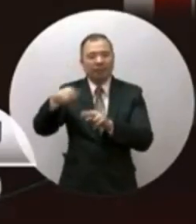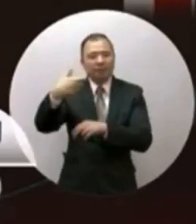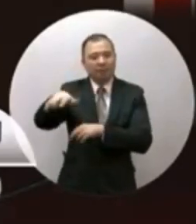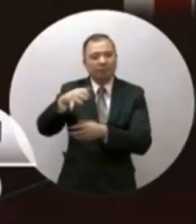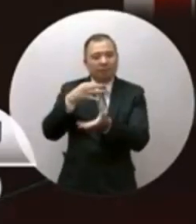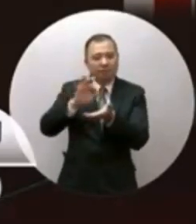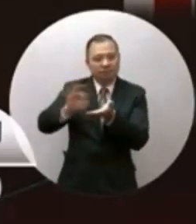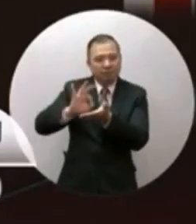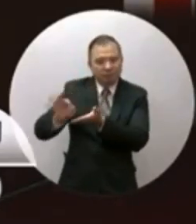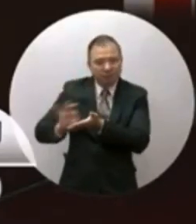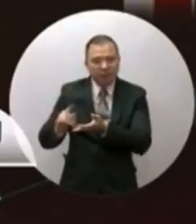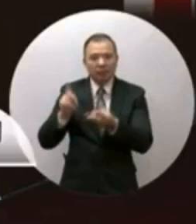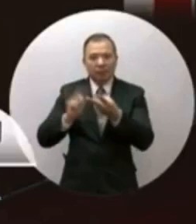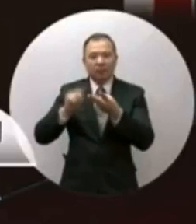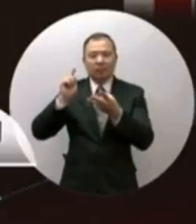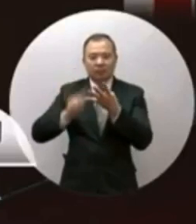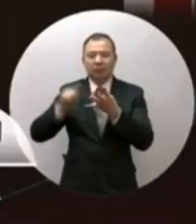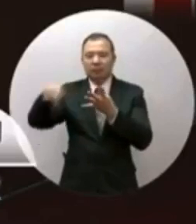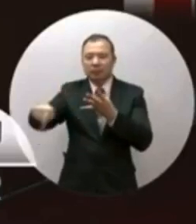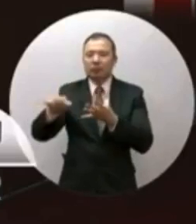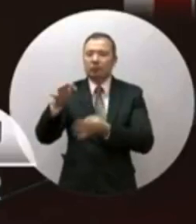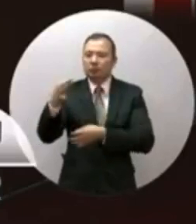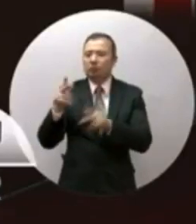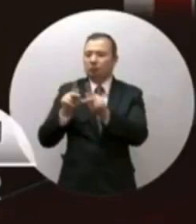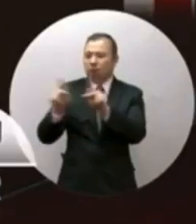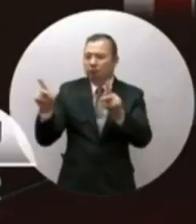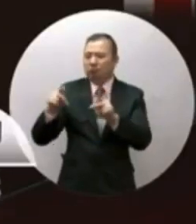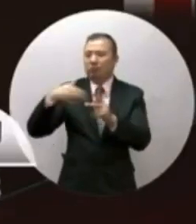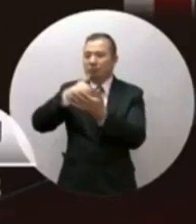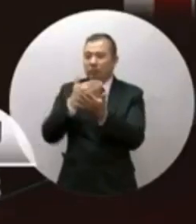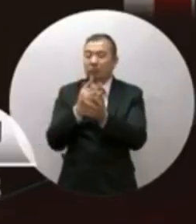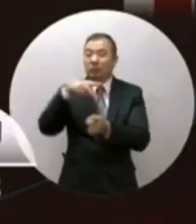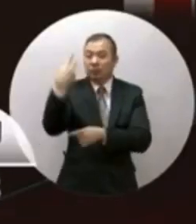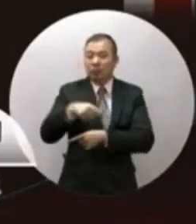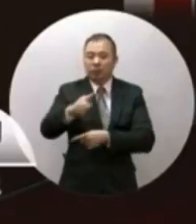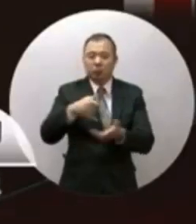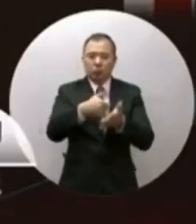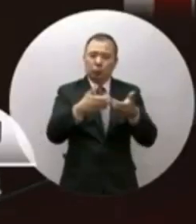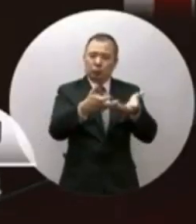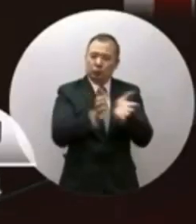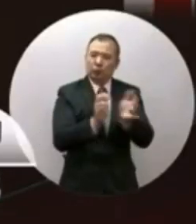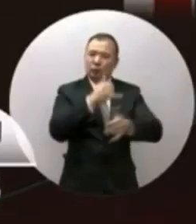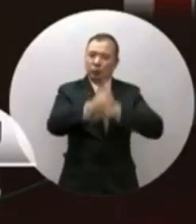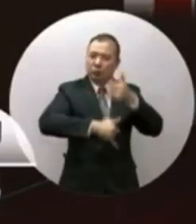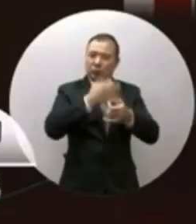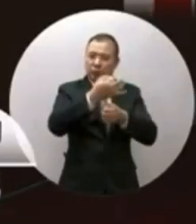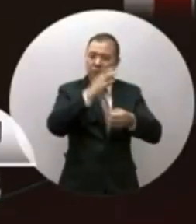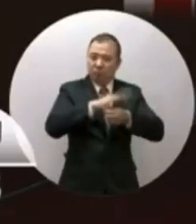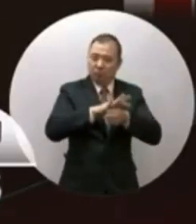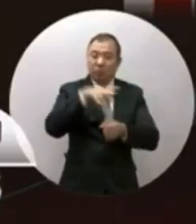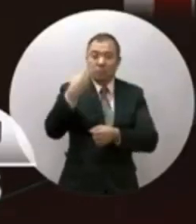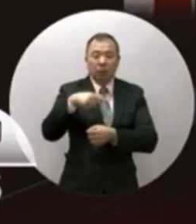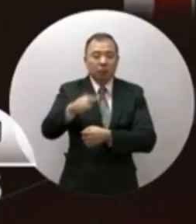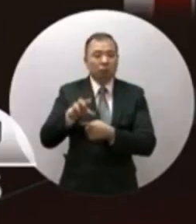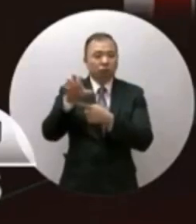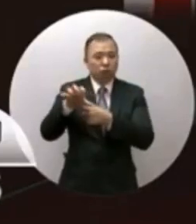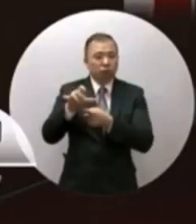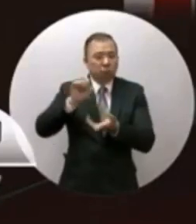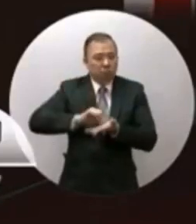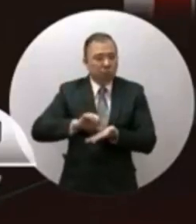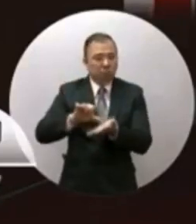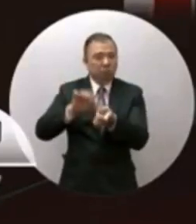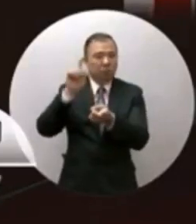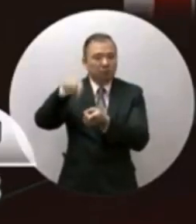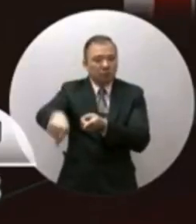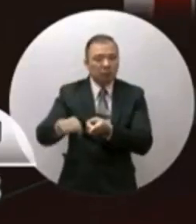补贴，加发弱势的生活补助、拓销产品及刺激